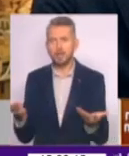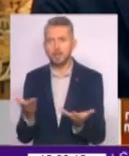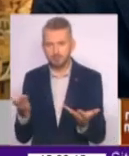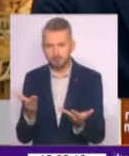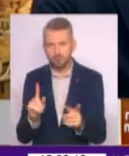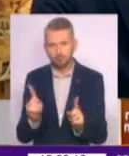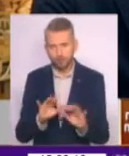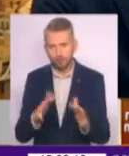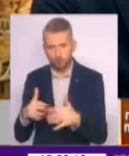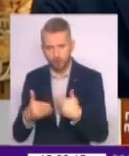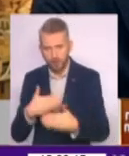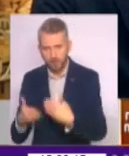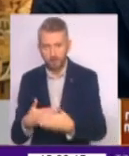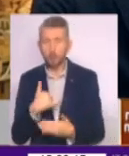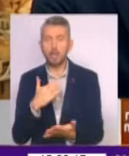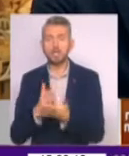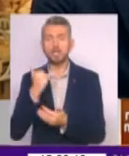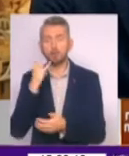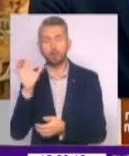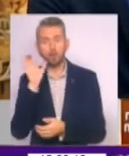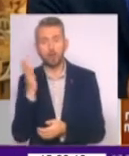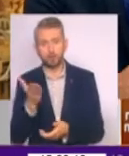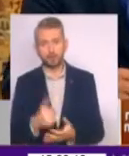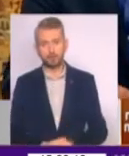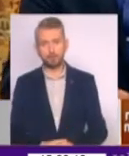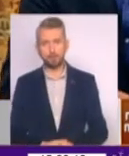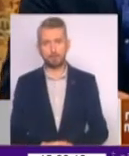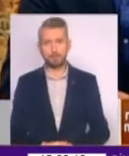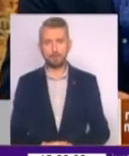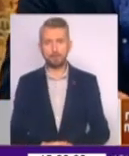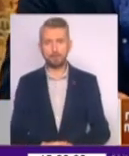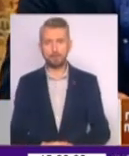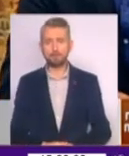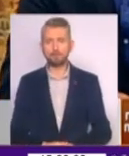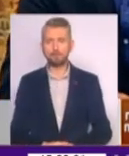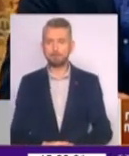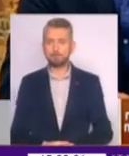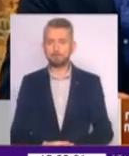іде. У нас є дзвінок. Слухаємо вас. Добрий день.